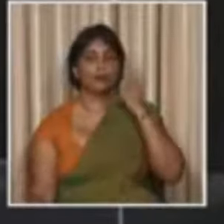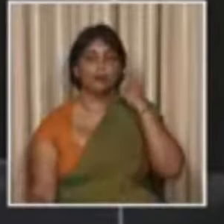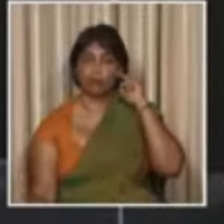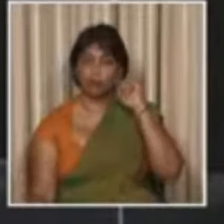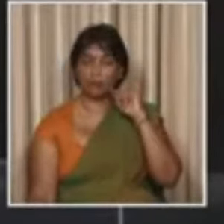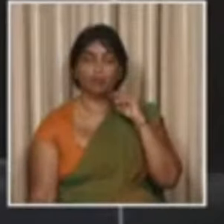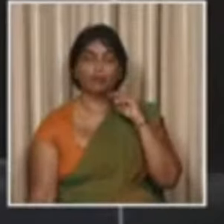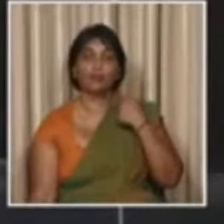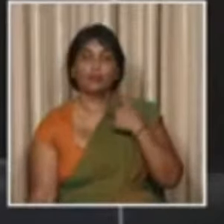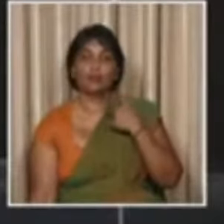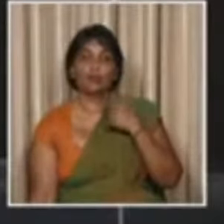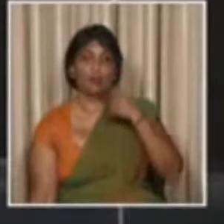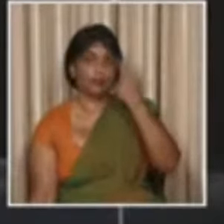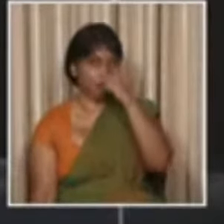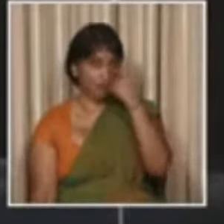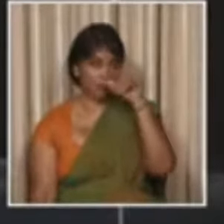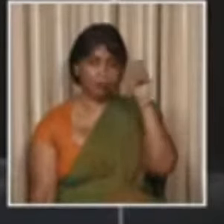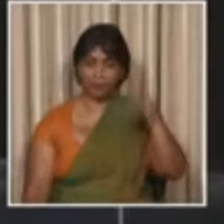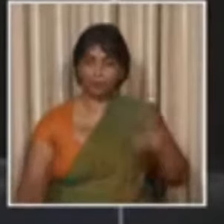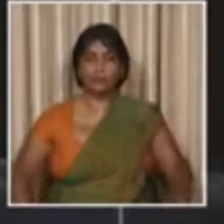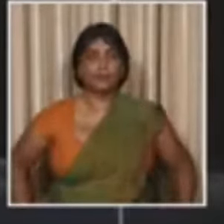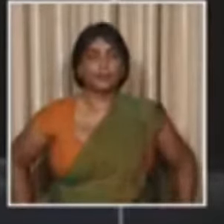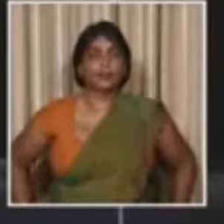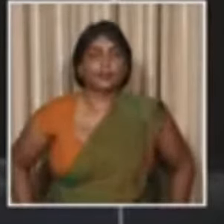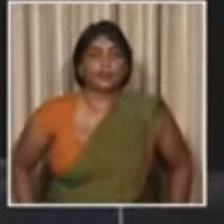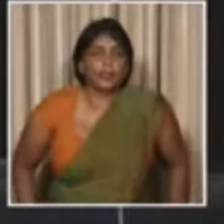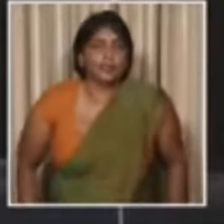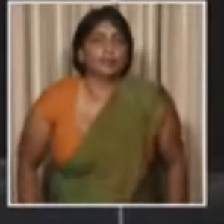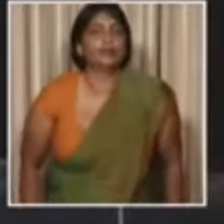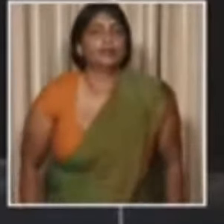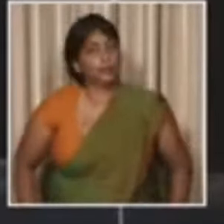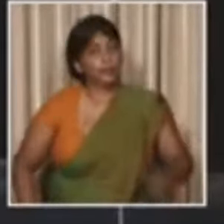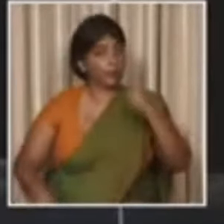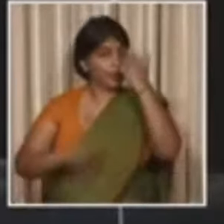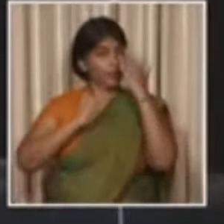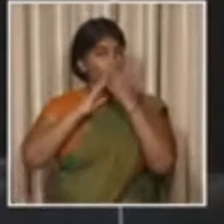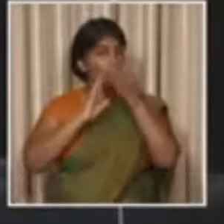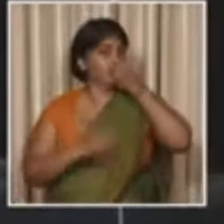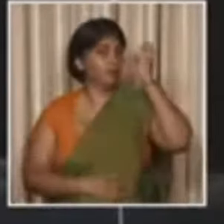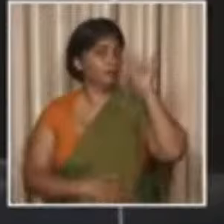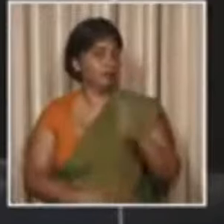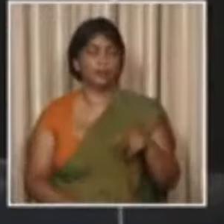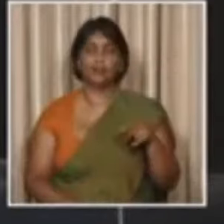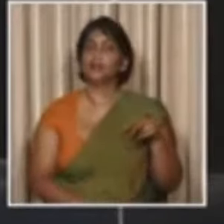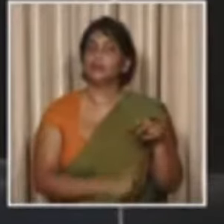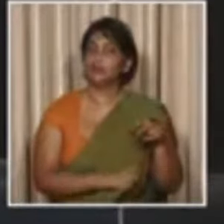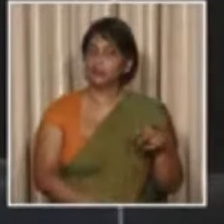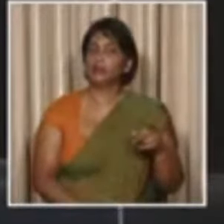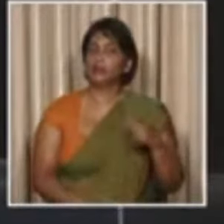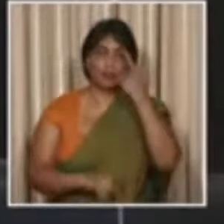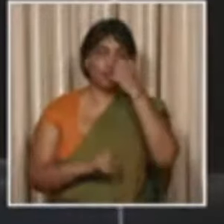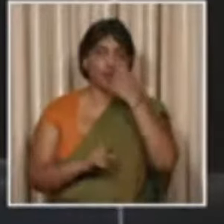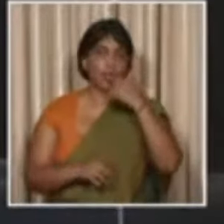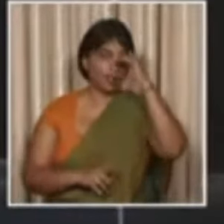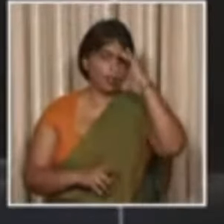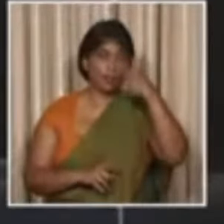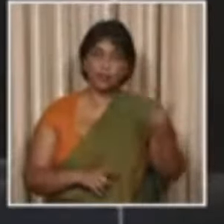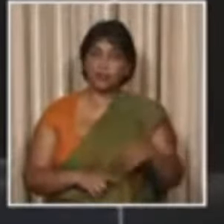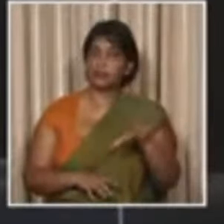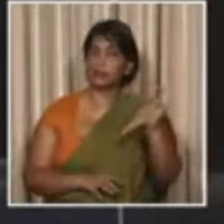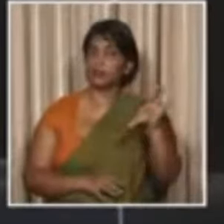මේ විශේෂයෙන්ම කිතුණු භක්තිකින්ගේ දේවස්ථානට පහරෙල්ල කිරීම ඒකට පාස්කු ඉරිදා වගේ දිනයක් තෝරා